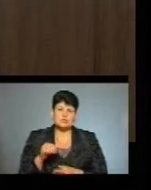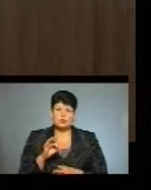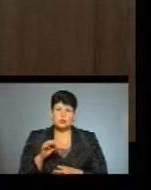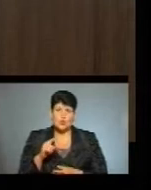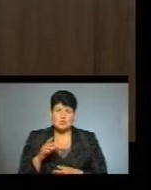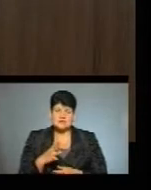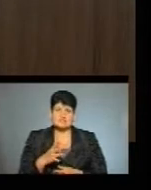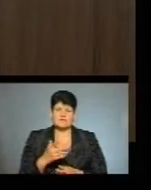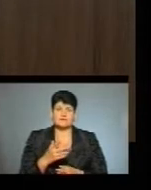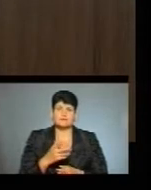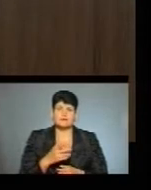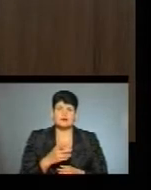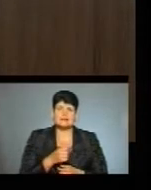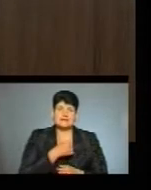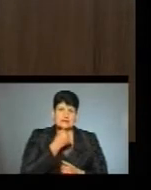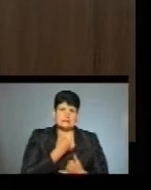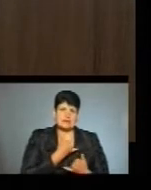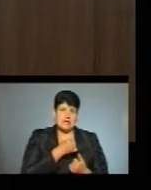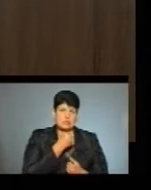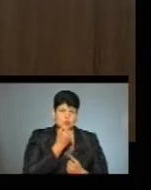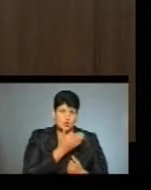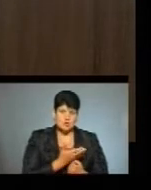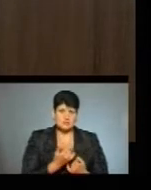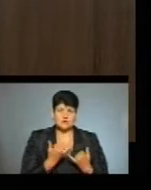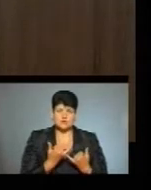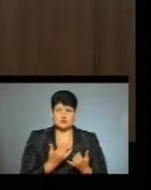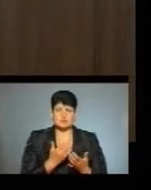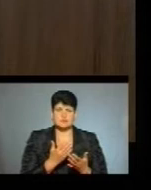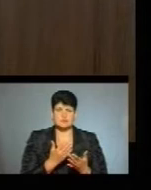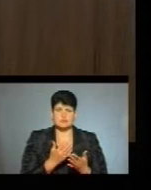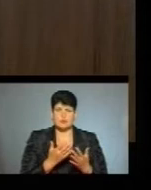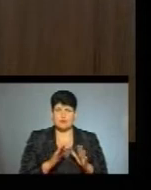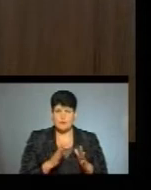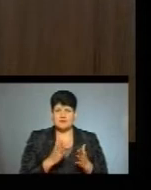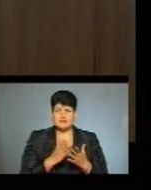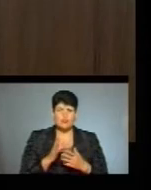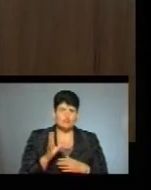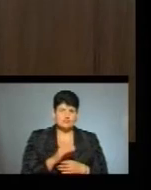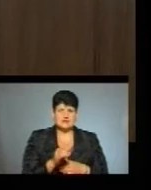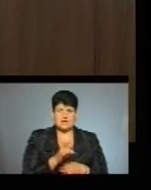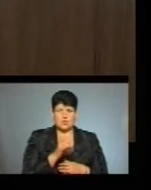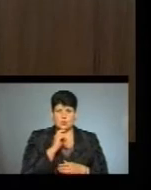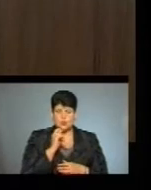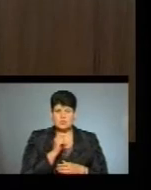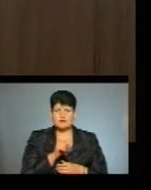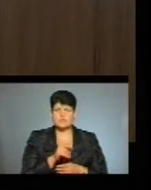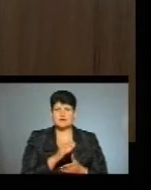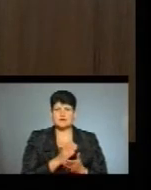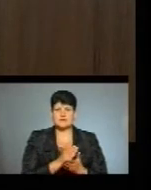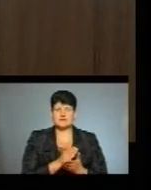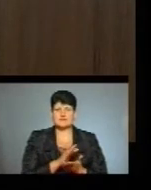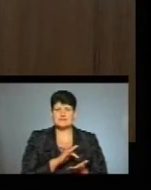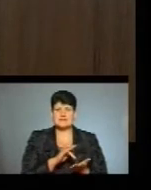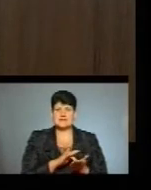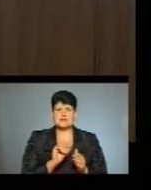від дифтерії і правця для дорослих, які на даний момент є в усіх регіонах України, і вони знаходяться в